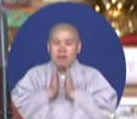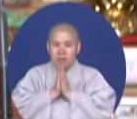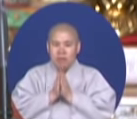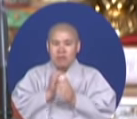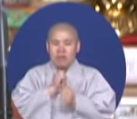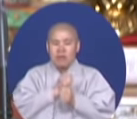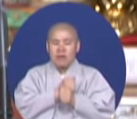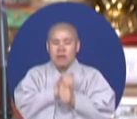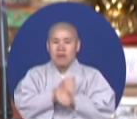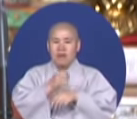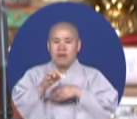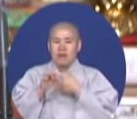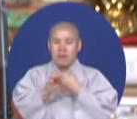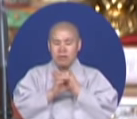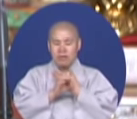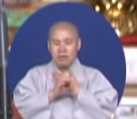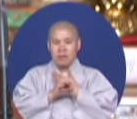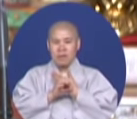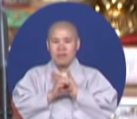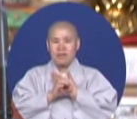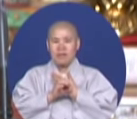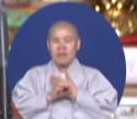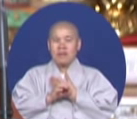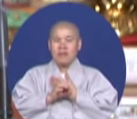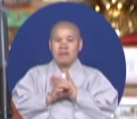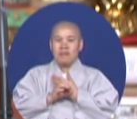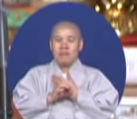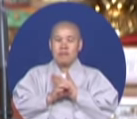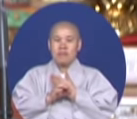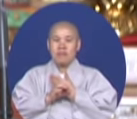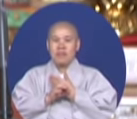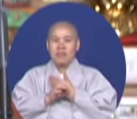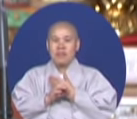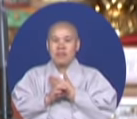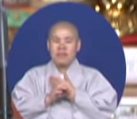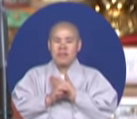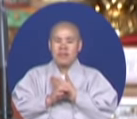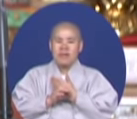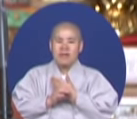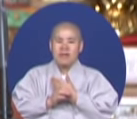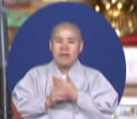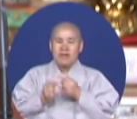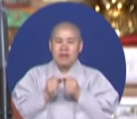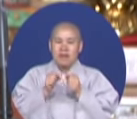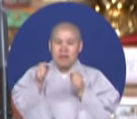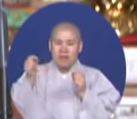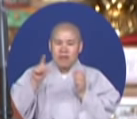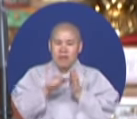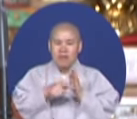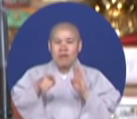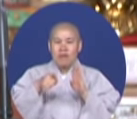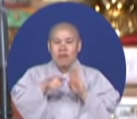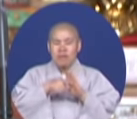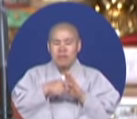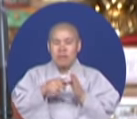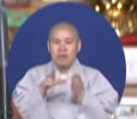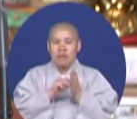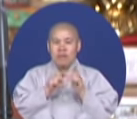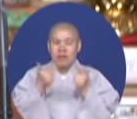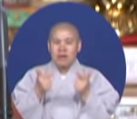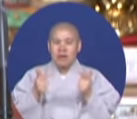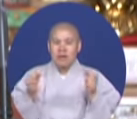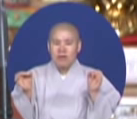정진 잘하고 그러면 이 뭐 다생겁내의 업장이 문제가 아니라 그거 소멸하는 건